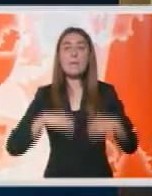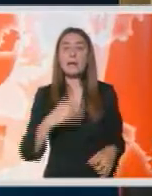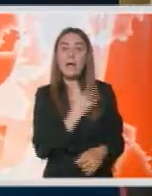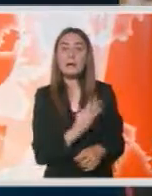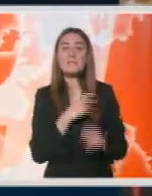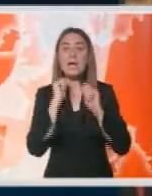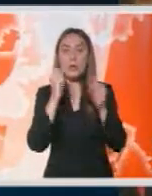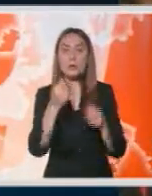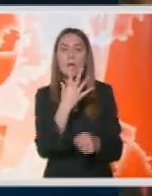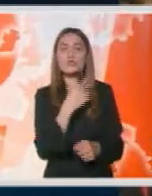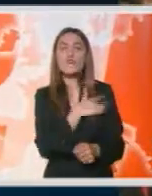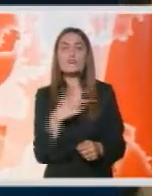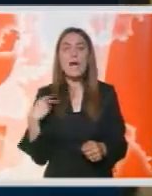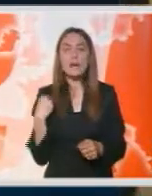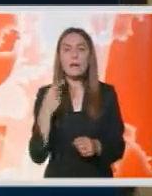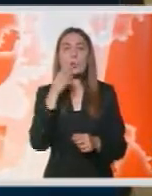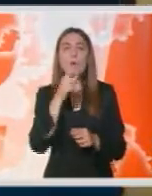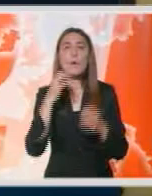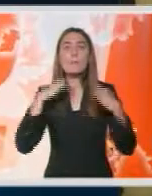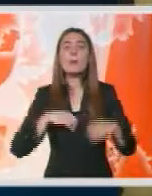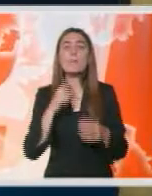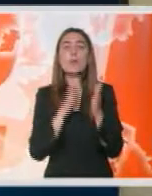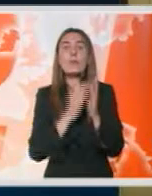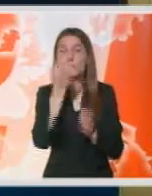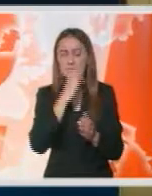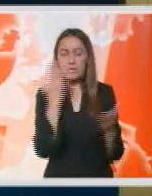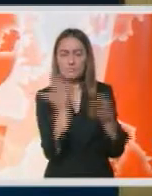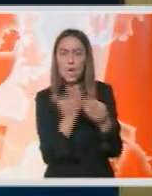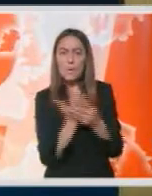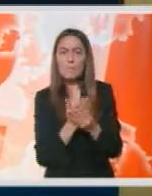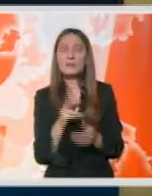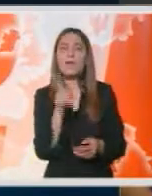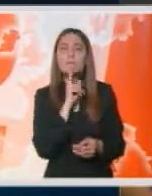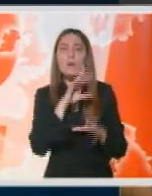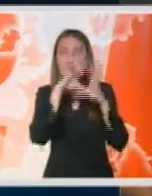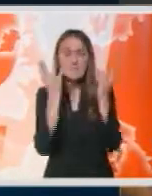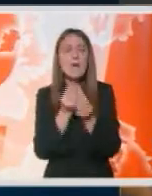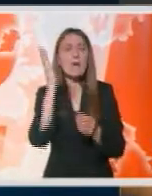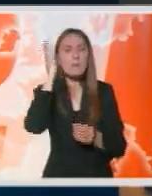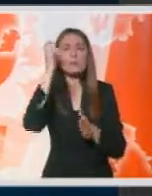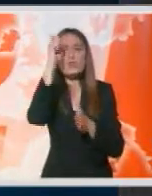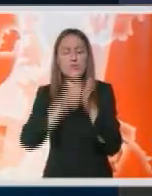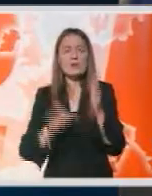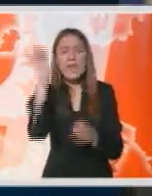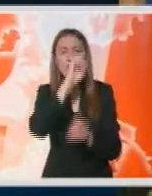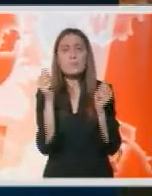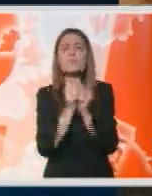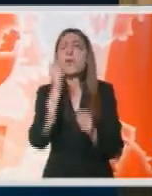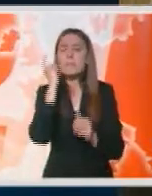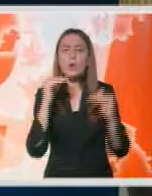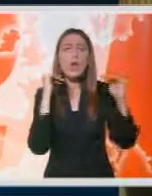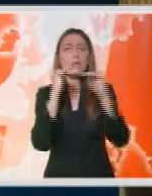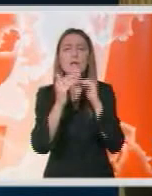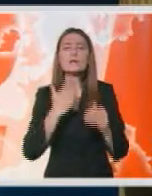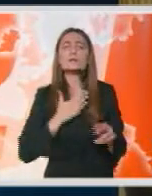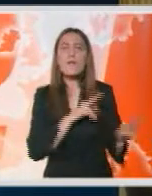Kosor uručila je u Zagrebu premijeru Srbije Mirku Cvetkoviću zbirku dokumenata sa kojom sve buduće članice Evropske unije moraju uskladiti